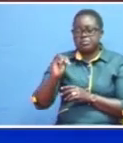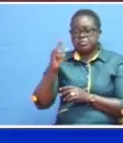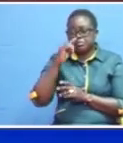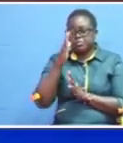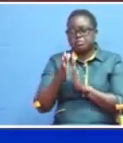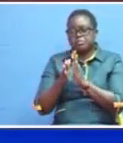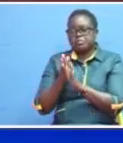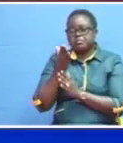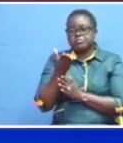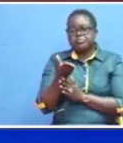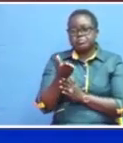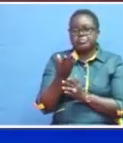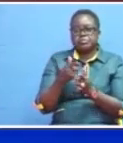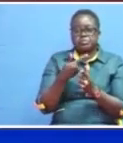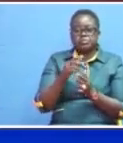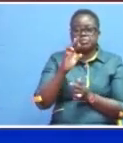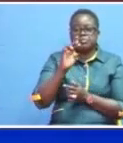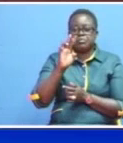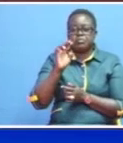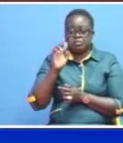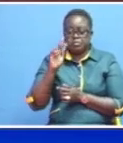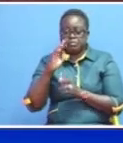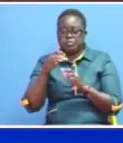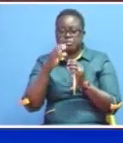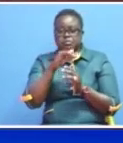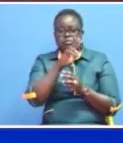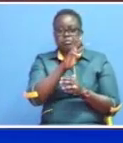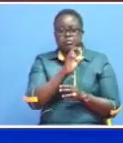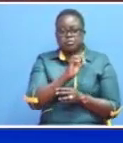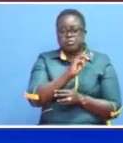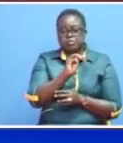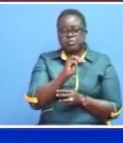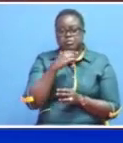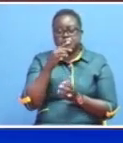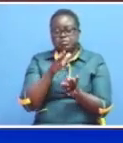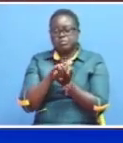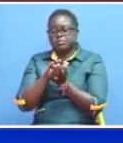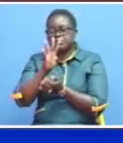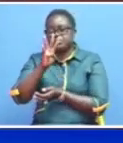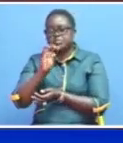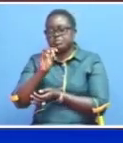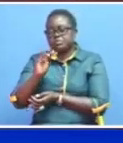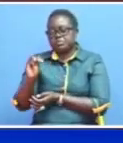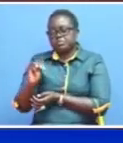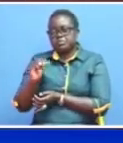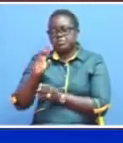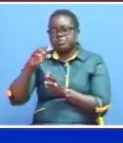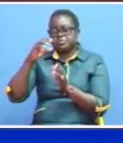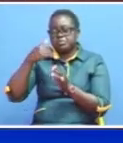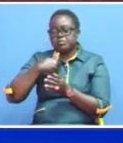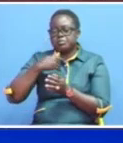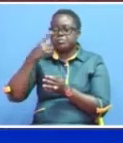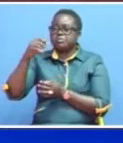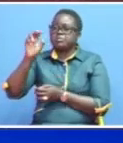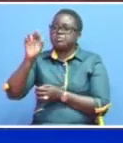huu na morere kama tunenga ingi miongweli kwa utaweza na budget ya milioni miongwena ya kuikia transformer na kuna